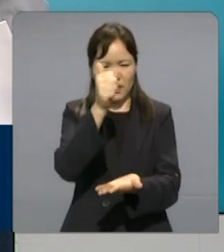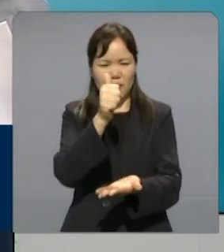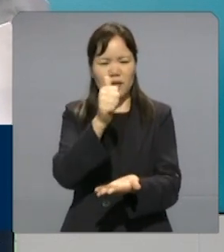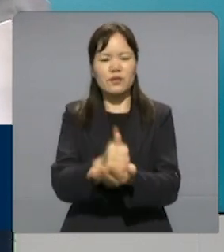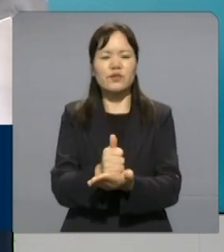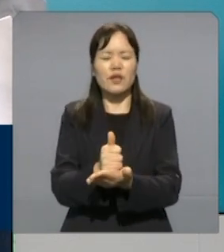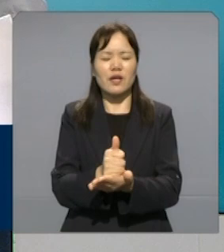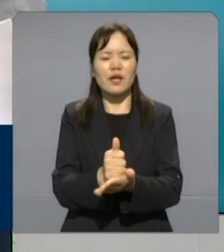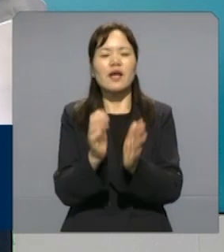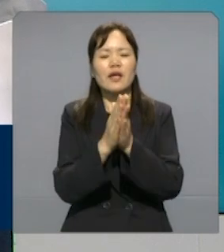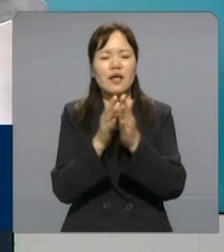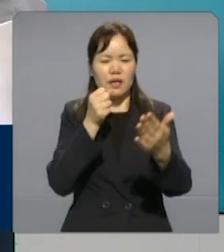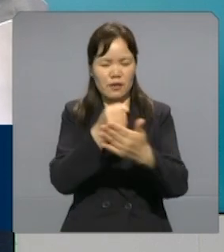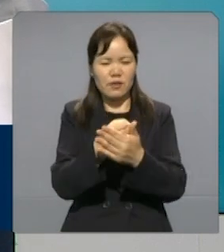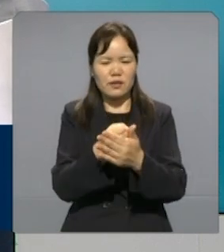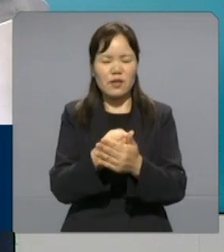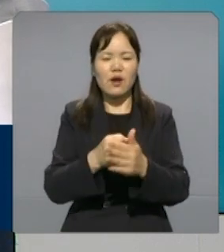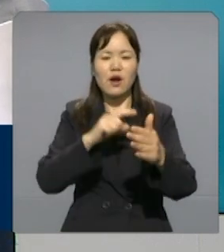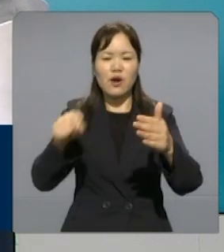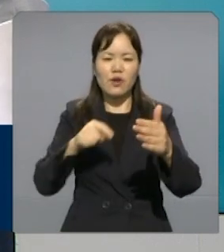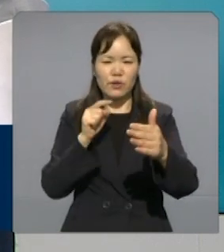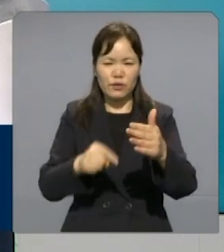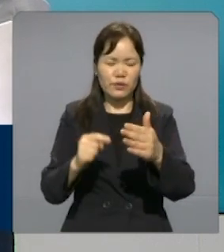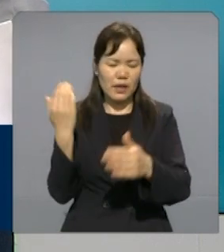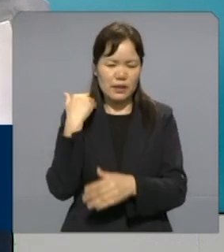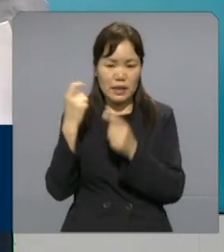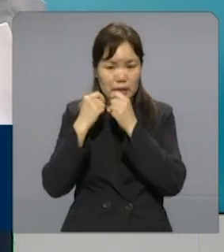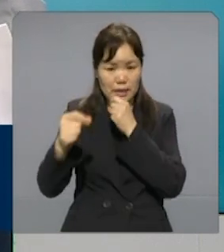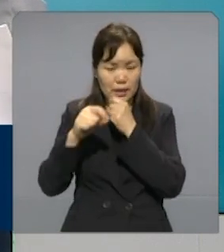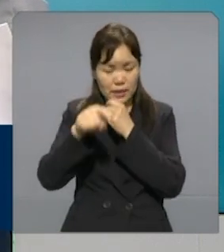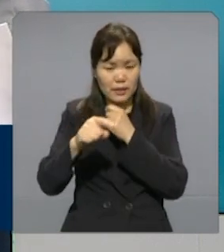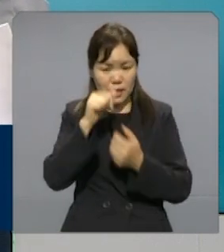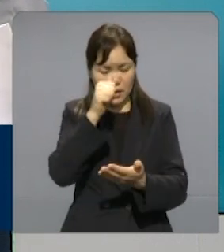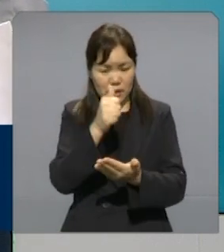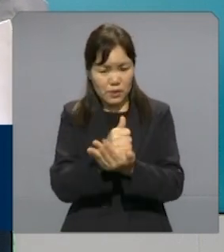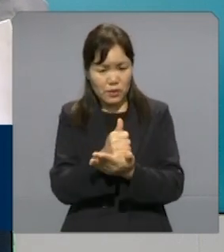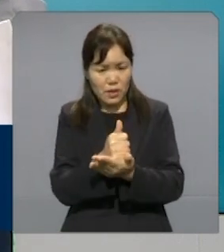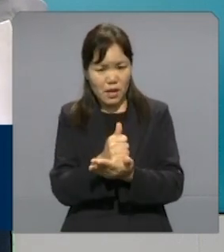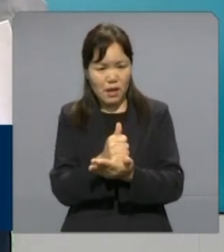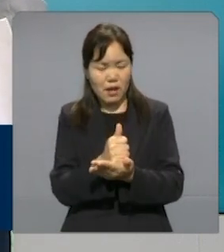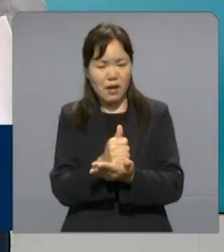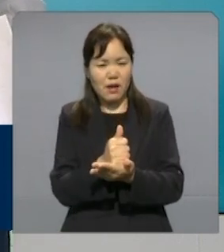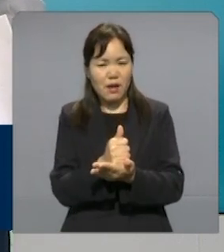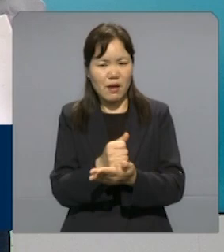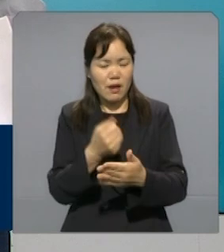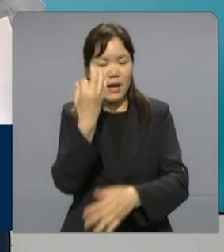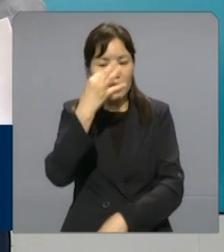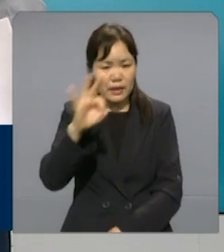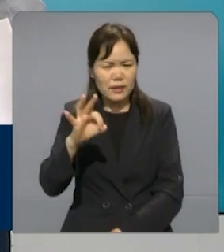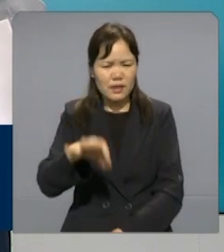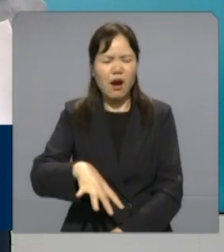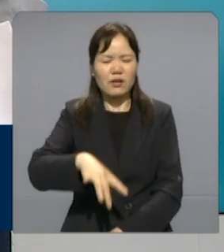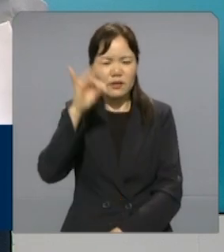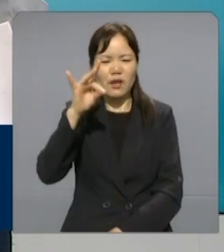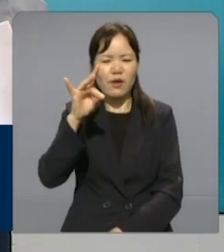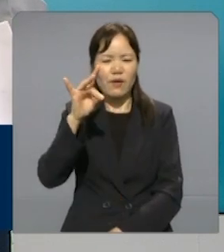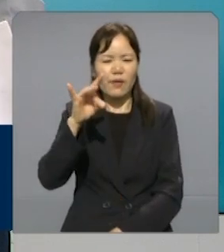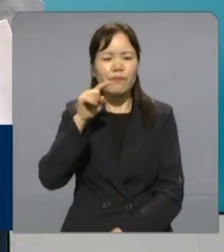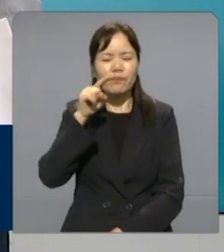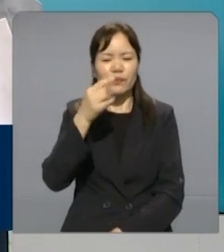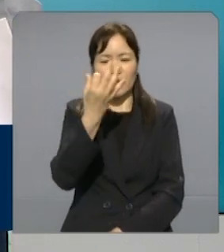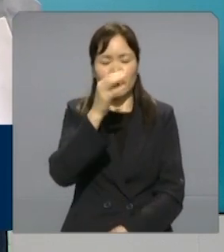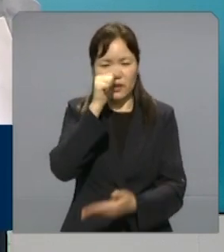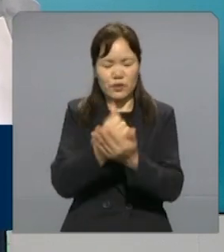했습니다 국내 전세사기에서이 혐의가 적용된 건 처음인데 유죄가 확정되면 범죄 단순 가담자도